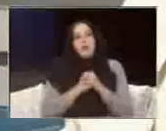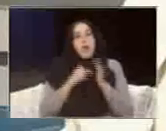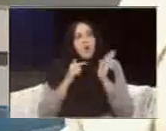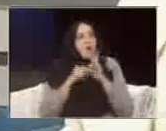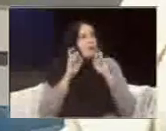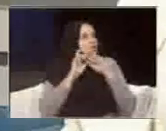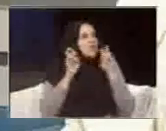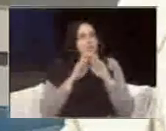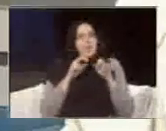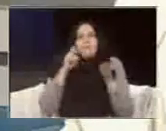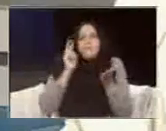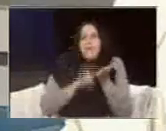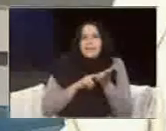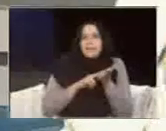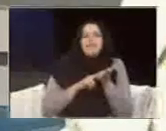الكبرى